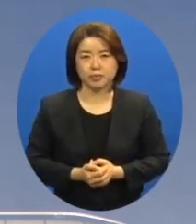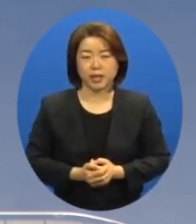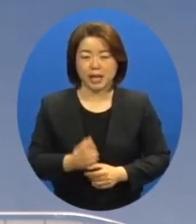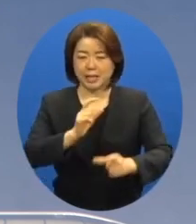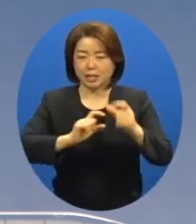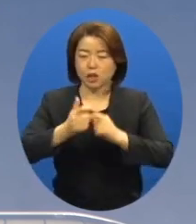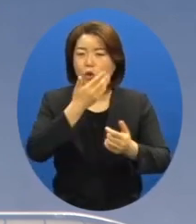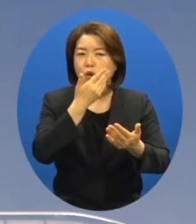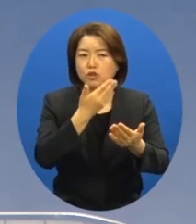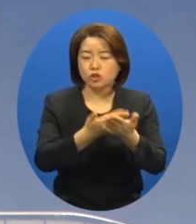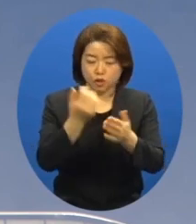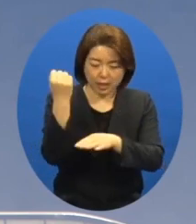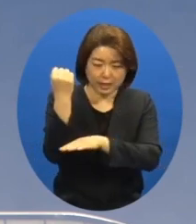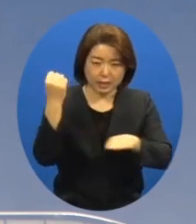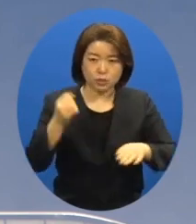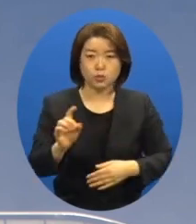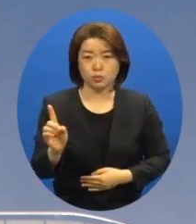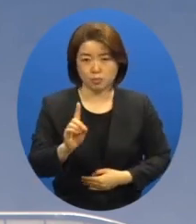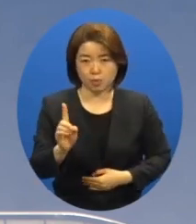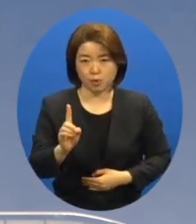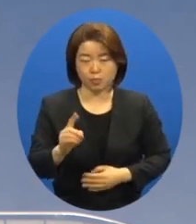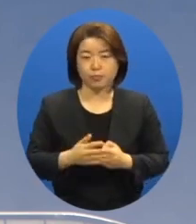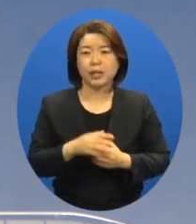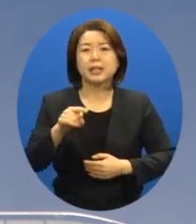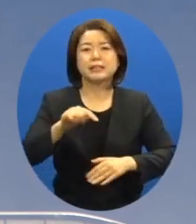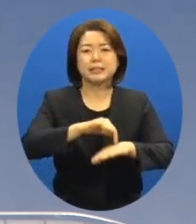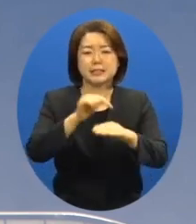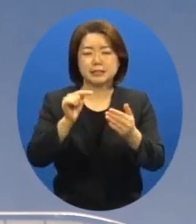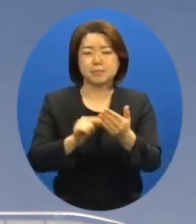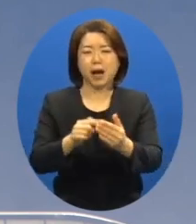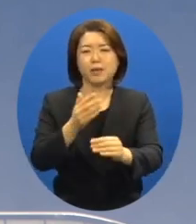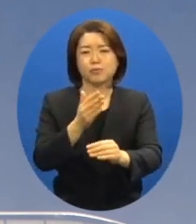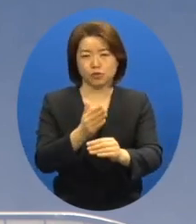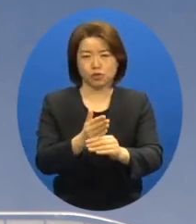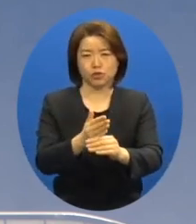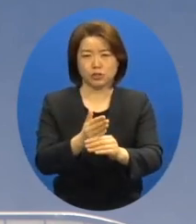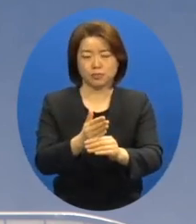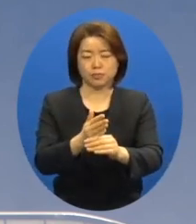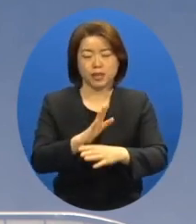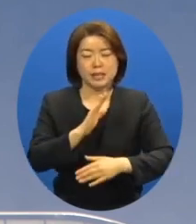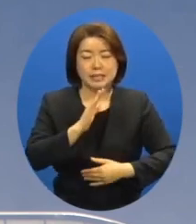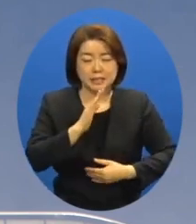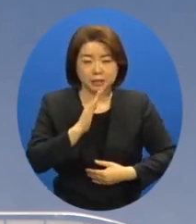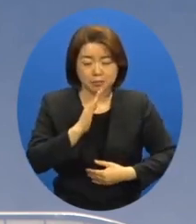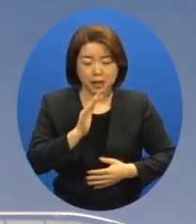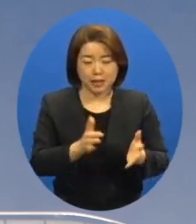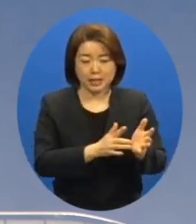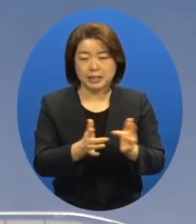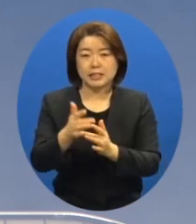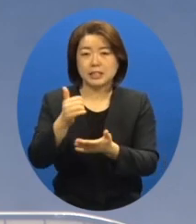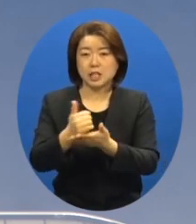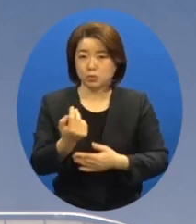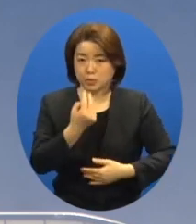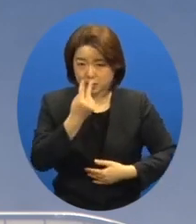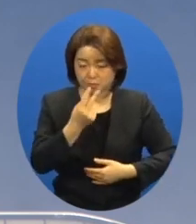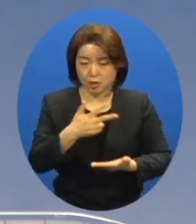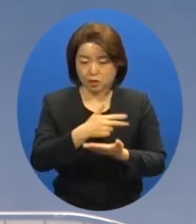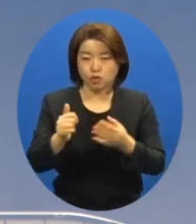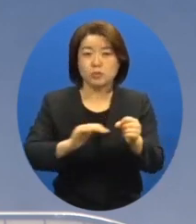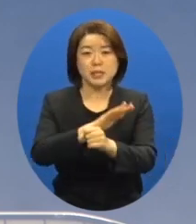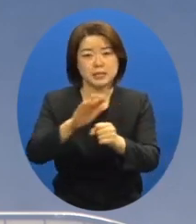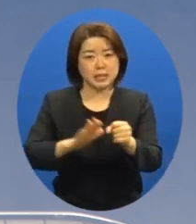훨씬 더 중요한 기준은 그 마음의 중심이 정말 예수님의 생명, 주님의